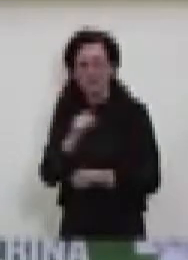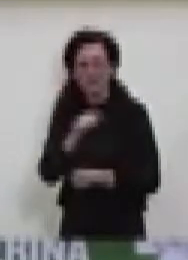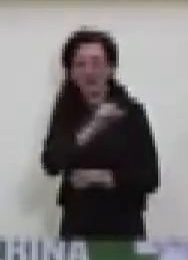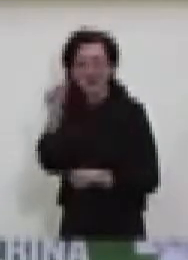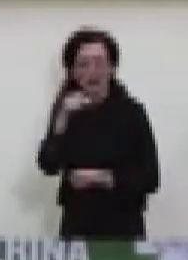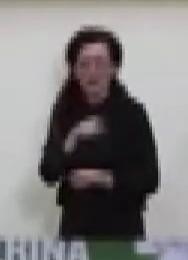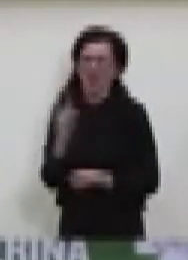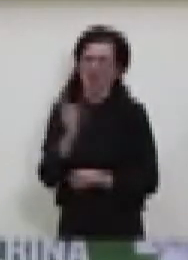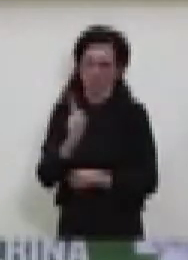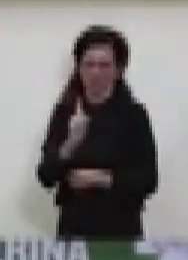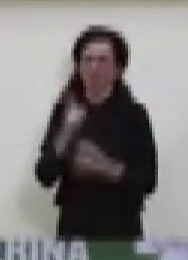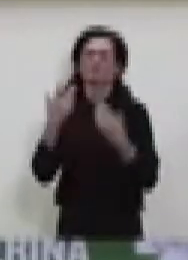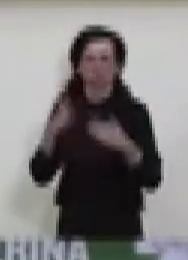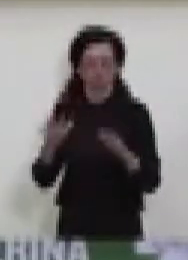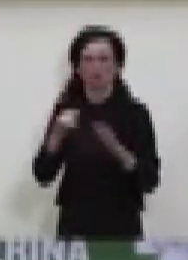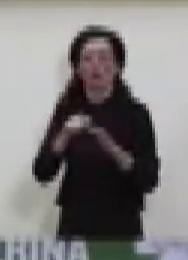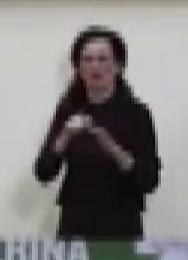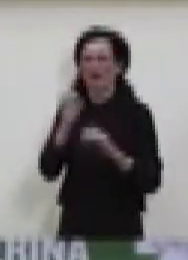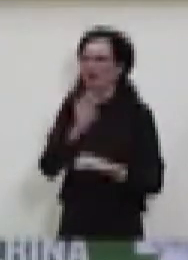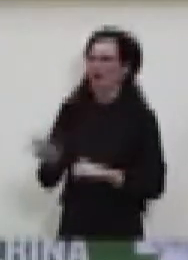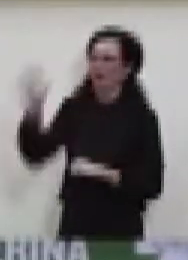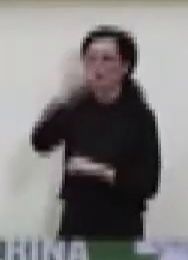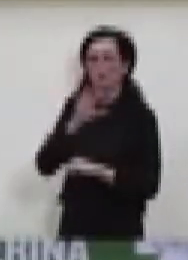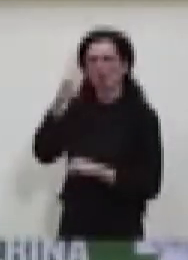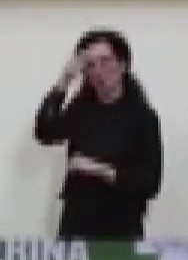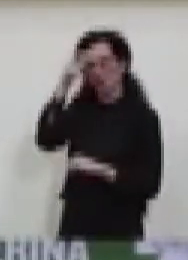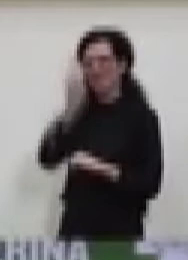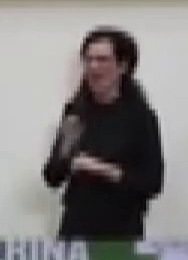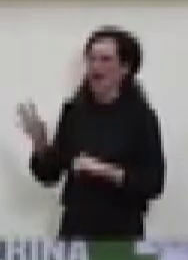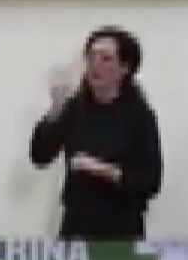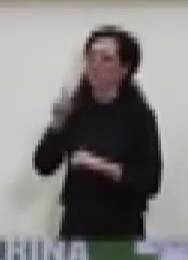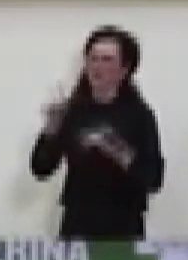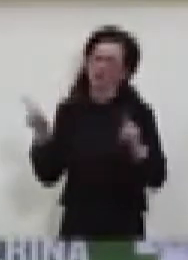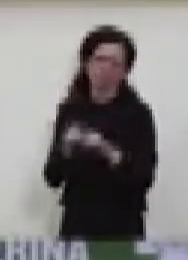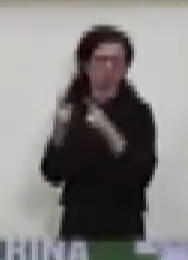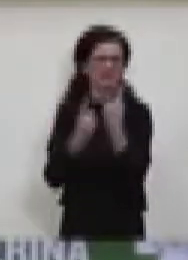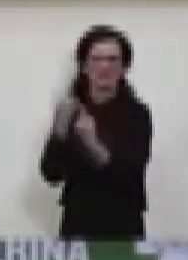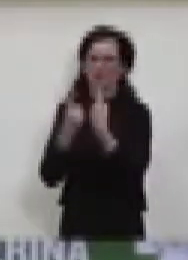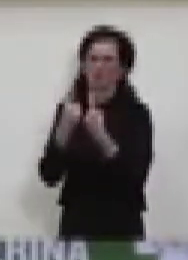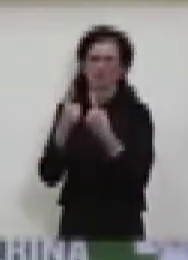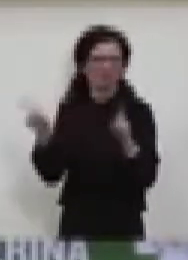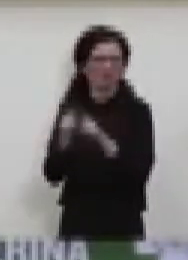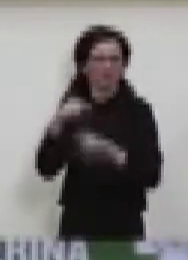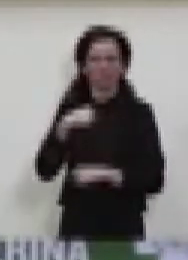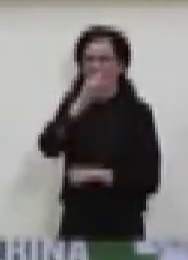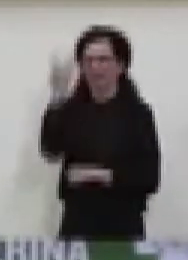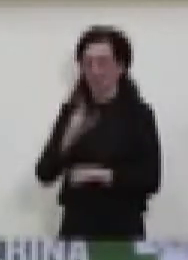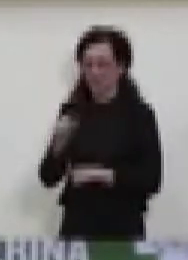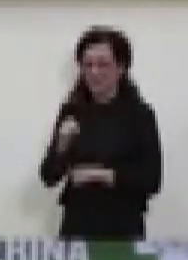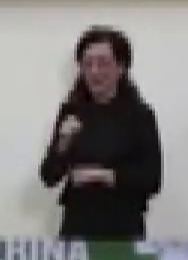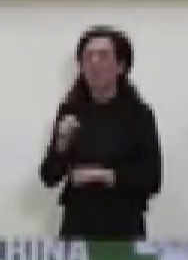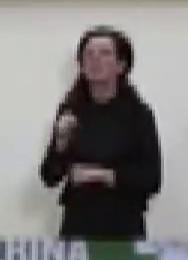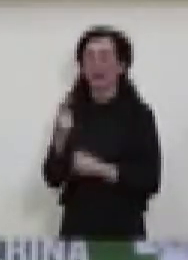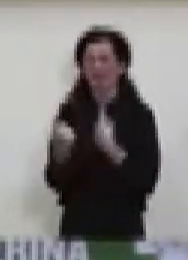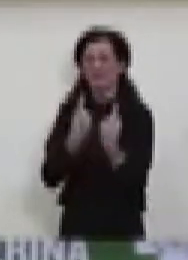da altri paesi europei circostanti che hanno avuto questa di